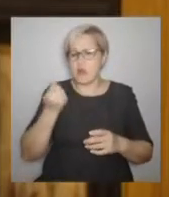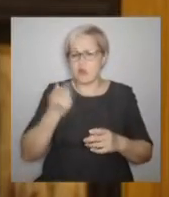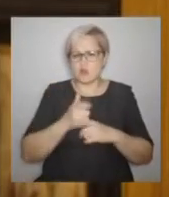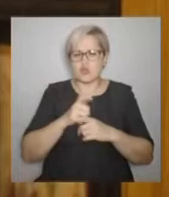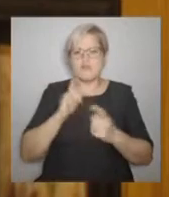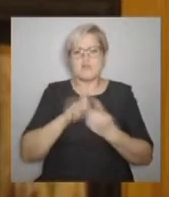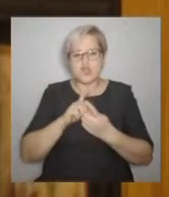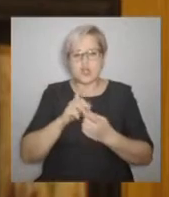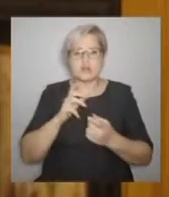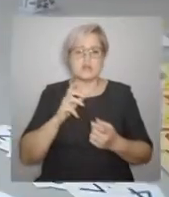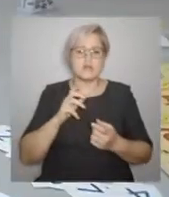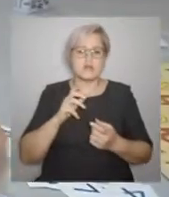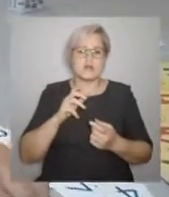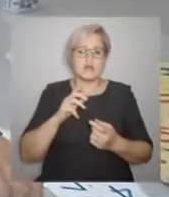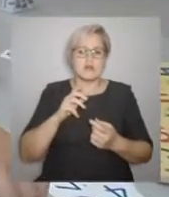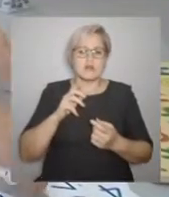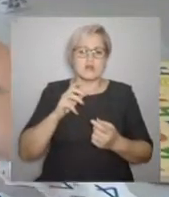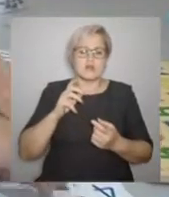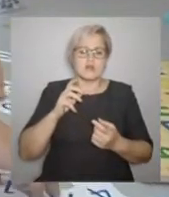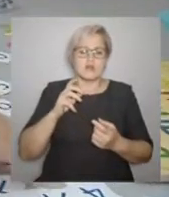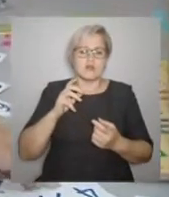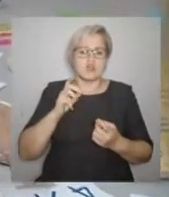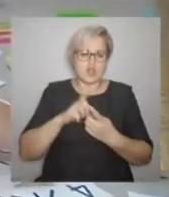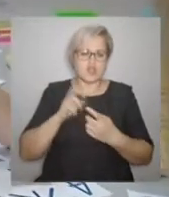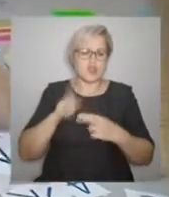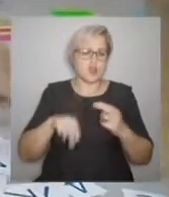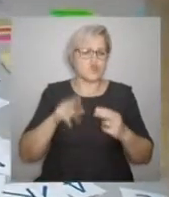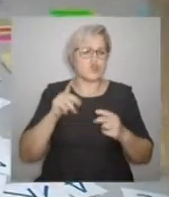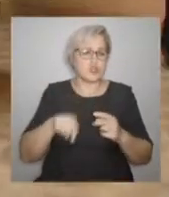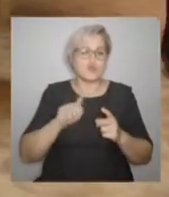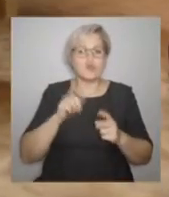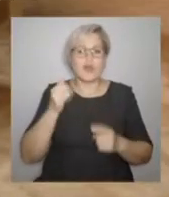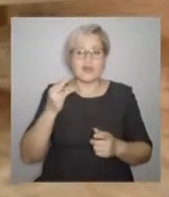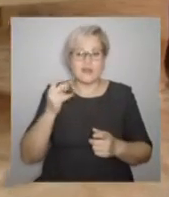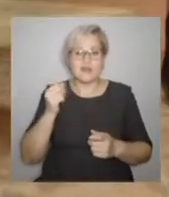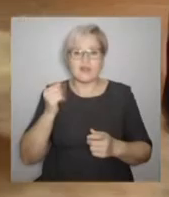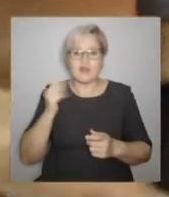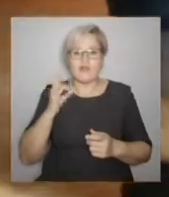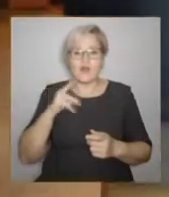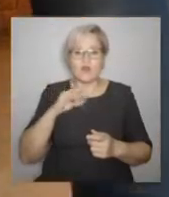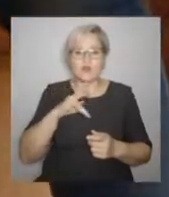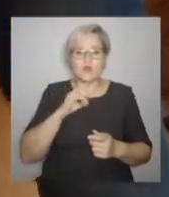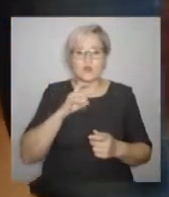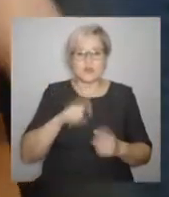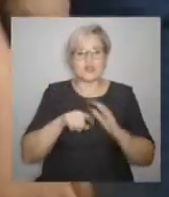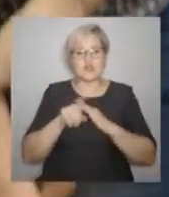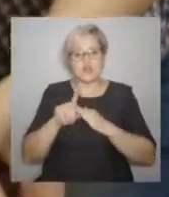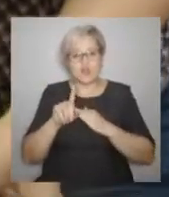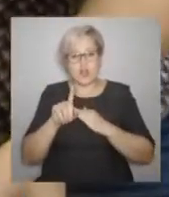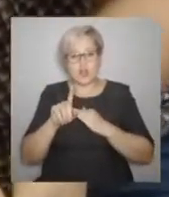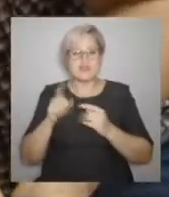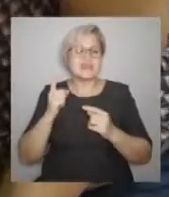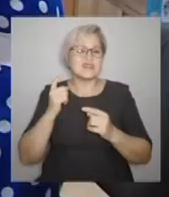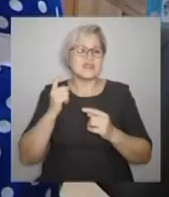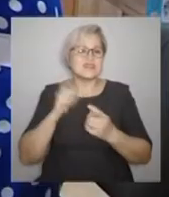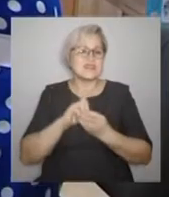частью благотворительного проекта помощи нуждающимся «Добро без границ». Миссия фонда – забота о детях и подростках с